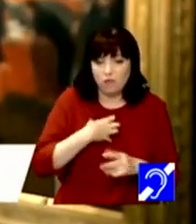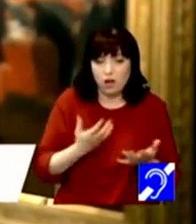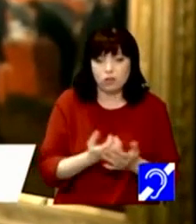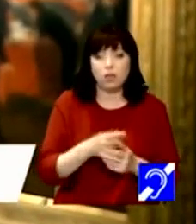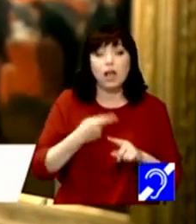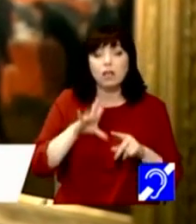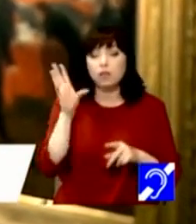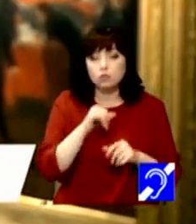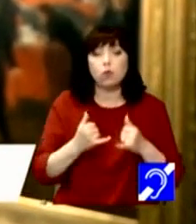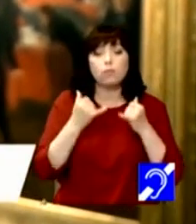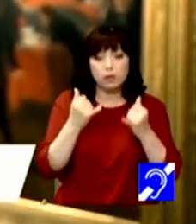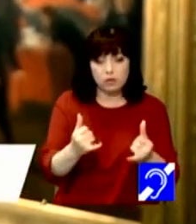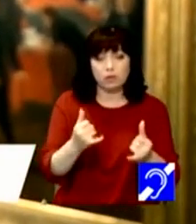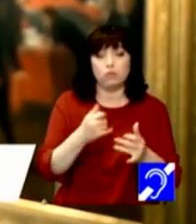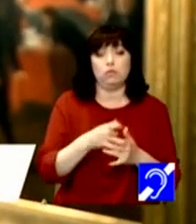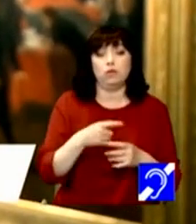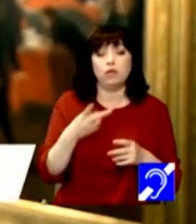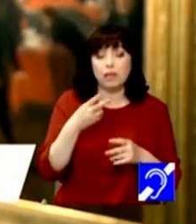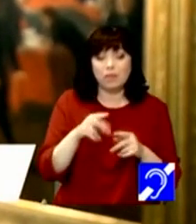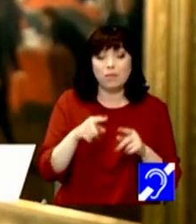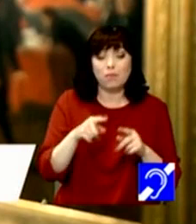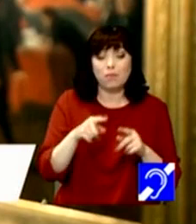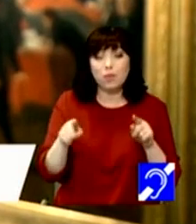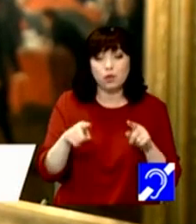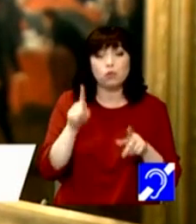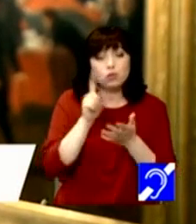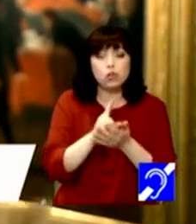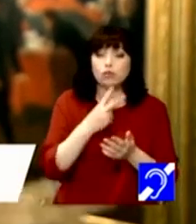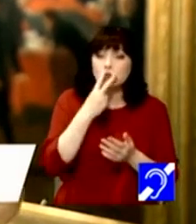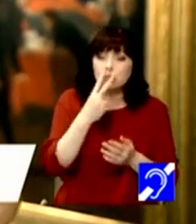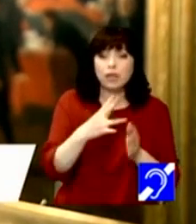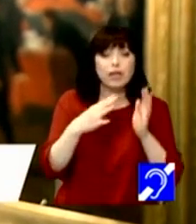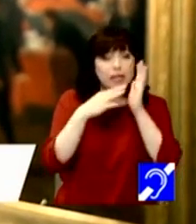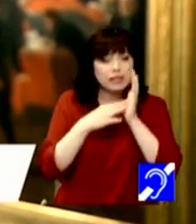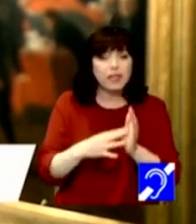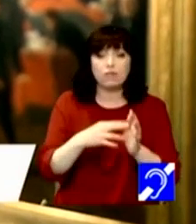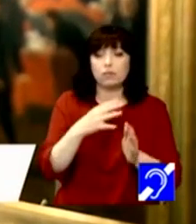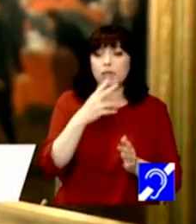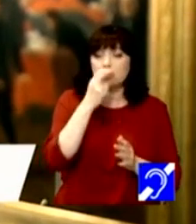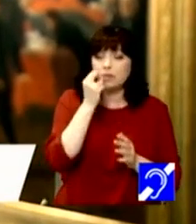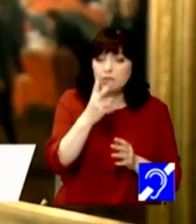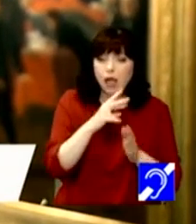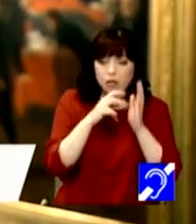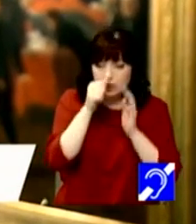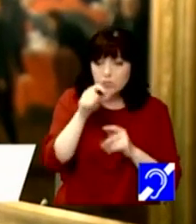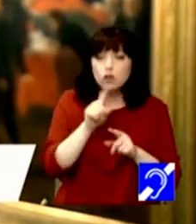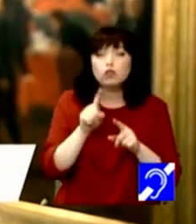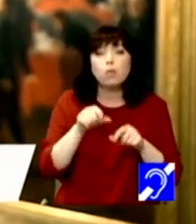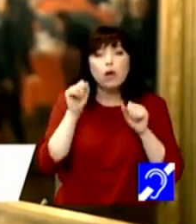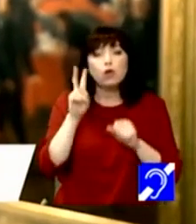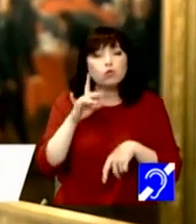acum, dedicată lui Teodor Aman, de obicei au o perioadă de vizitare 9 luni, 12 luni, tocmai pentru a